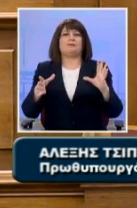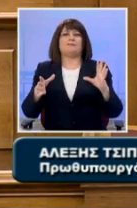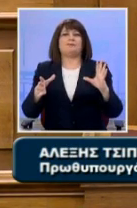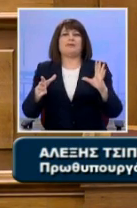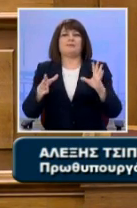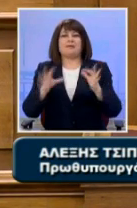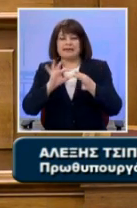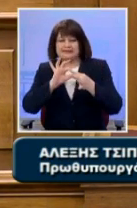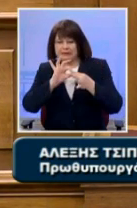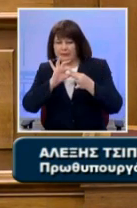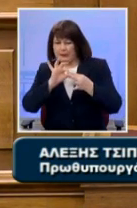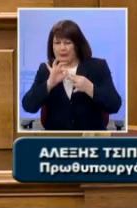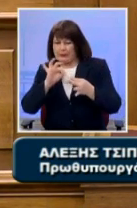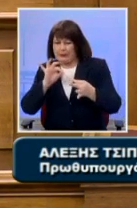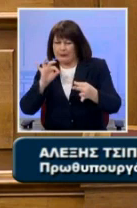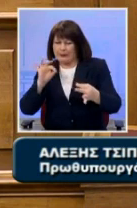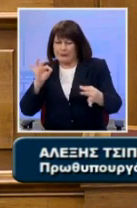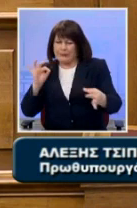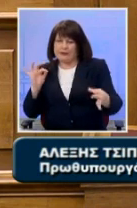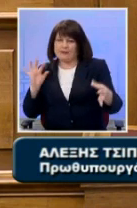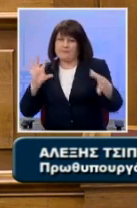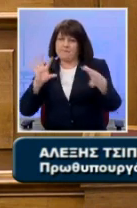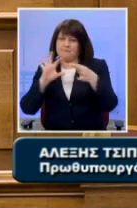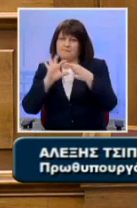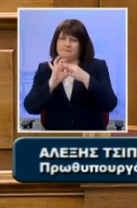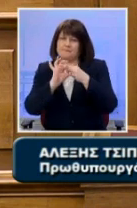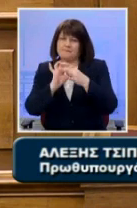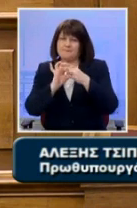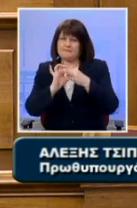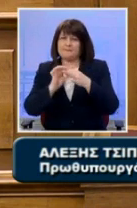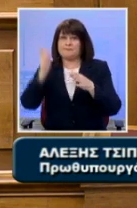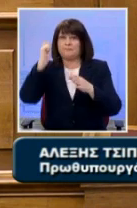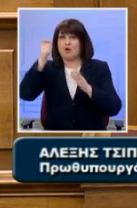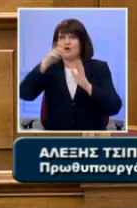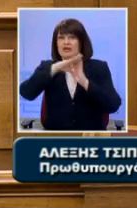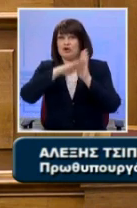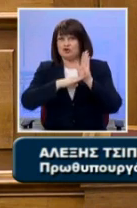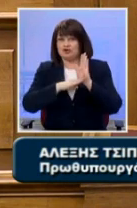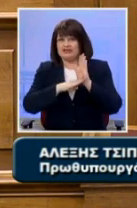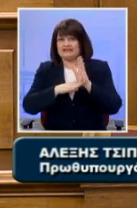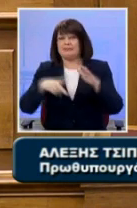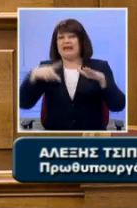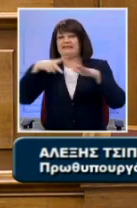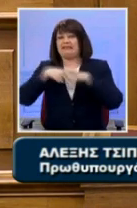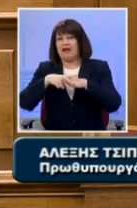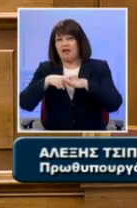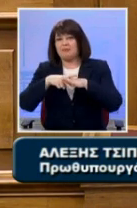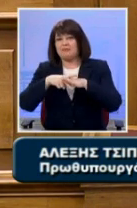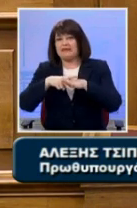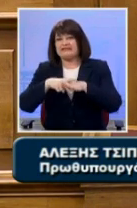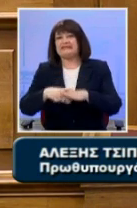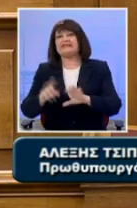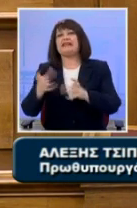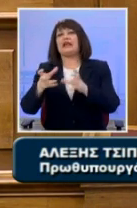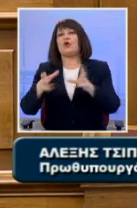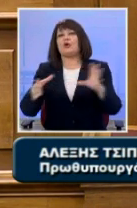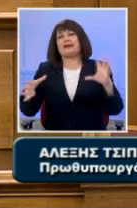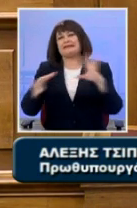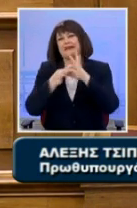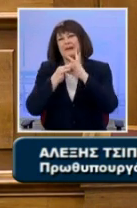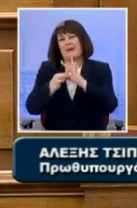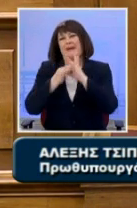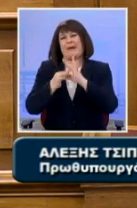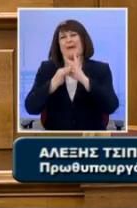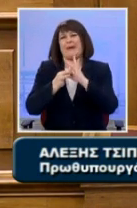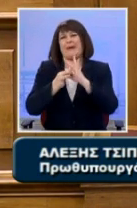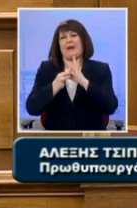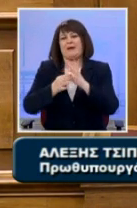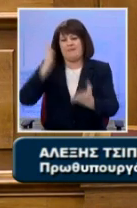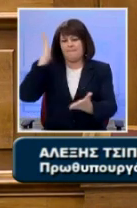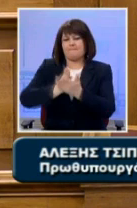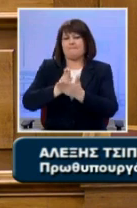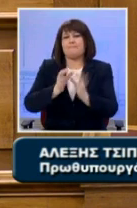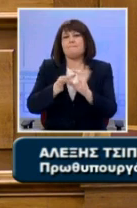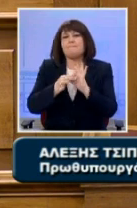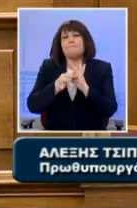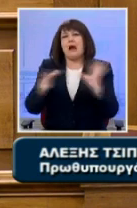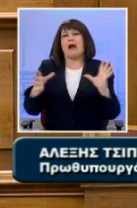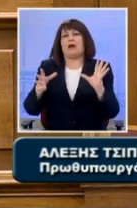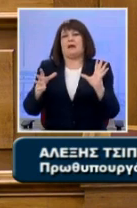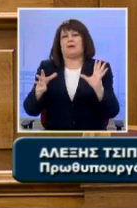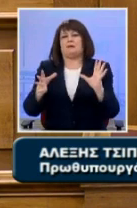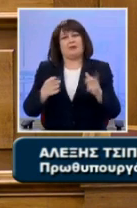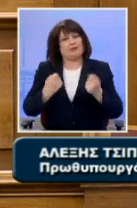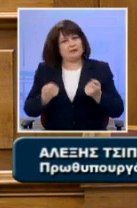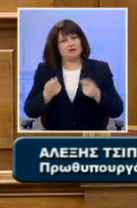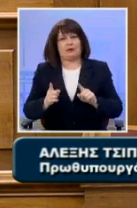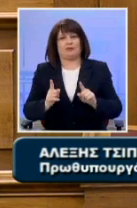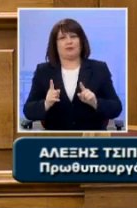κλωστή που συνδέει πολιτικό σύστημα, τράπεζες, μέσα μαζικής ενημέρωσης. Και θέλω